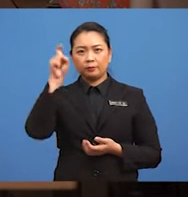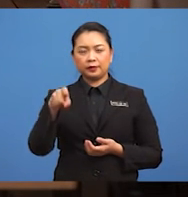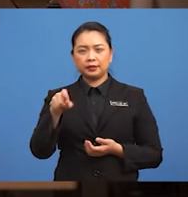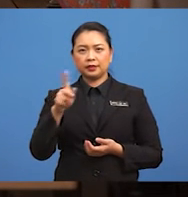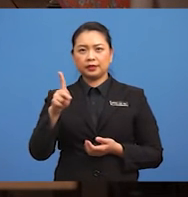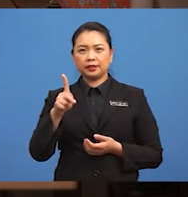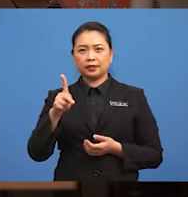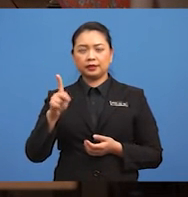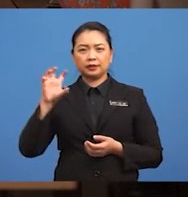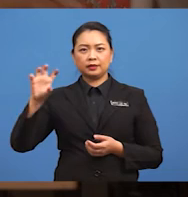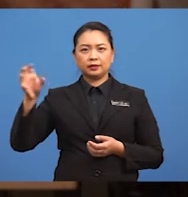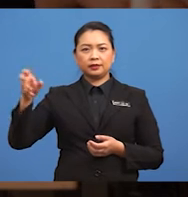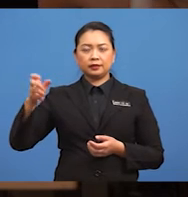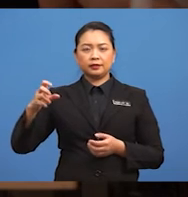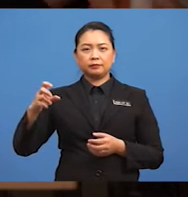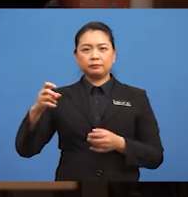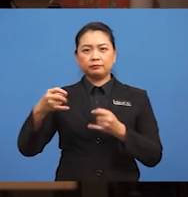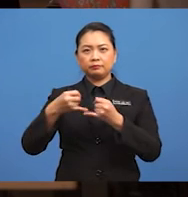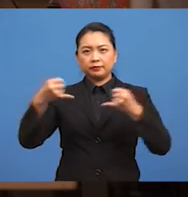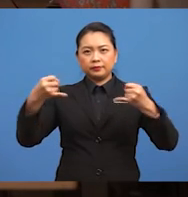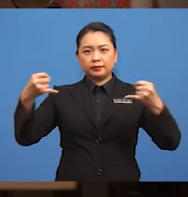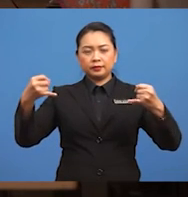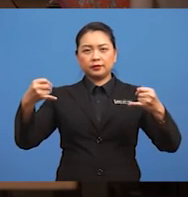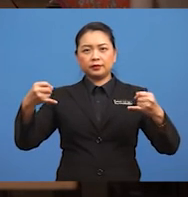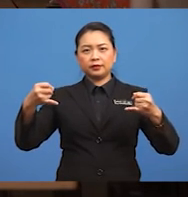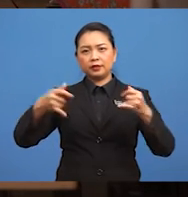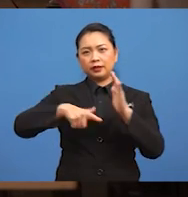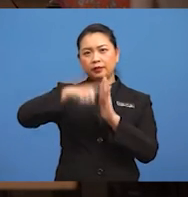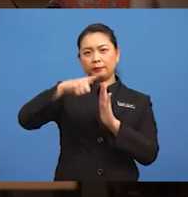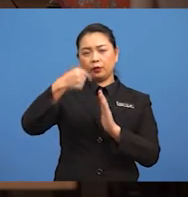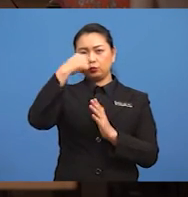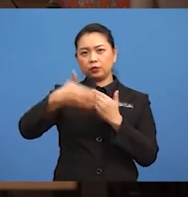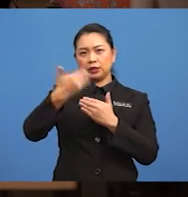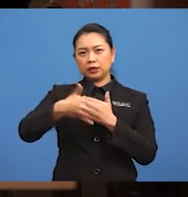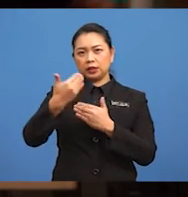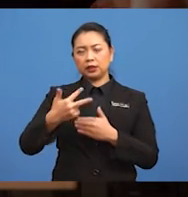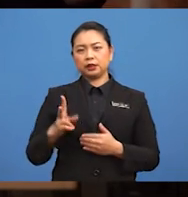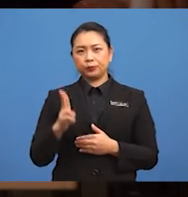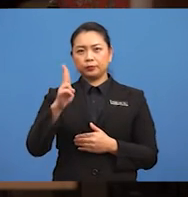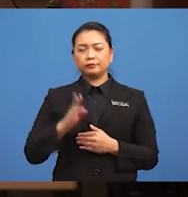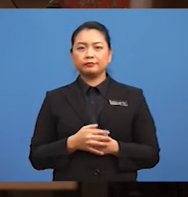Pastikan tarik lebih sikit benang untuk memudahkan